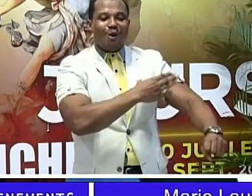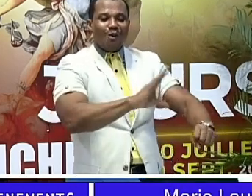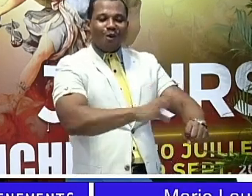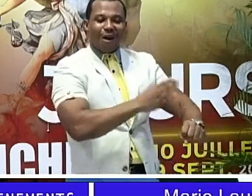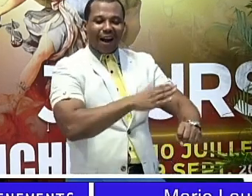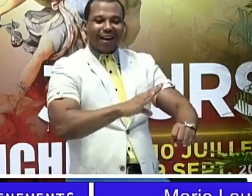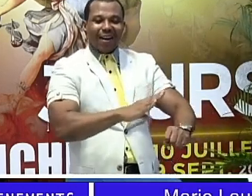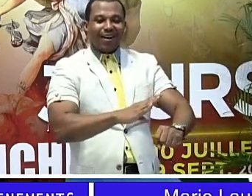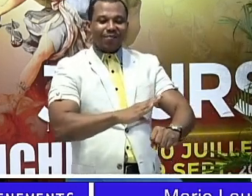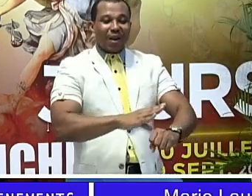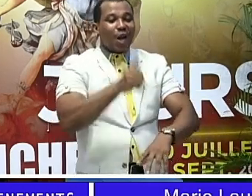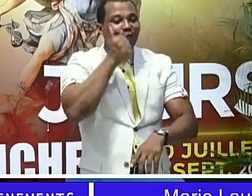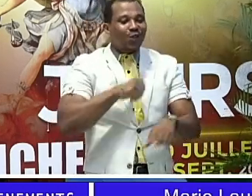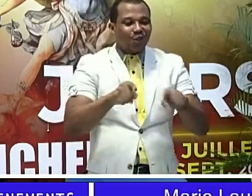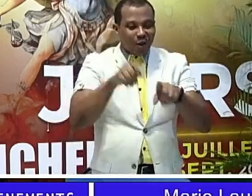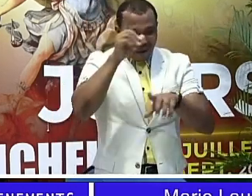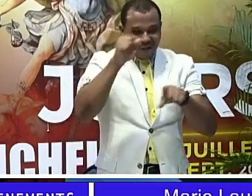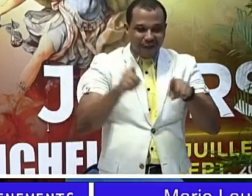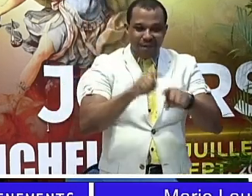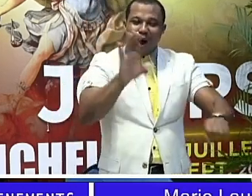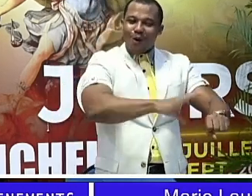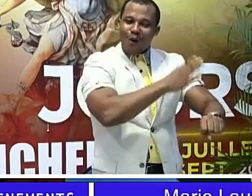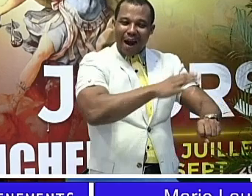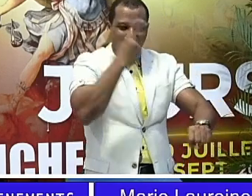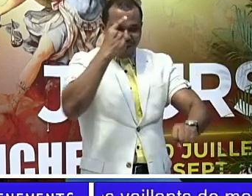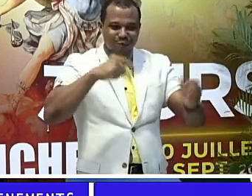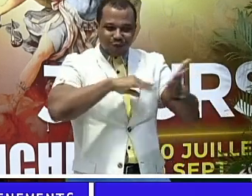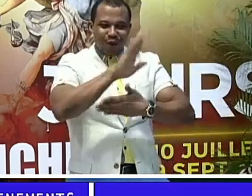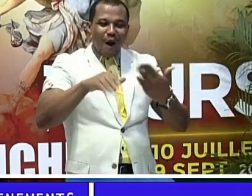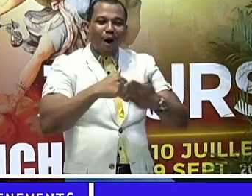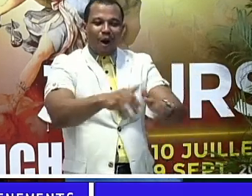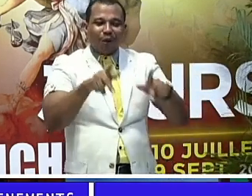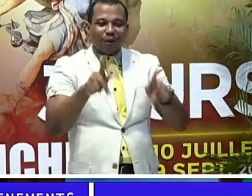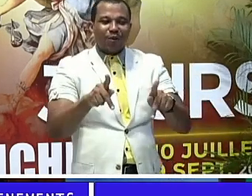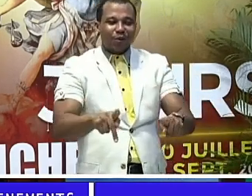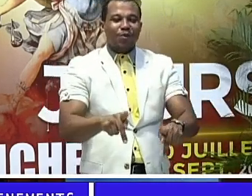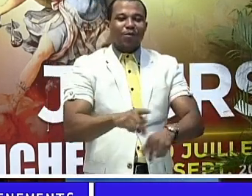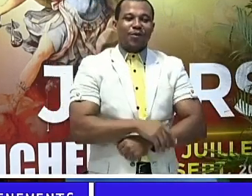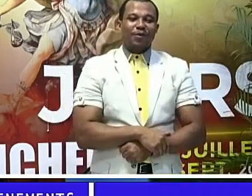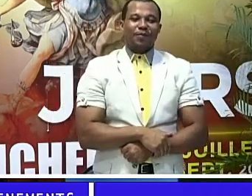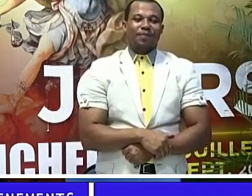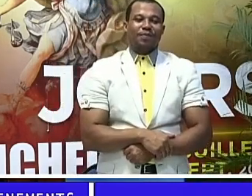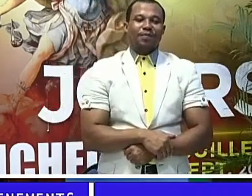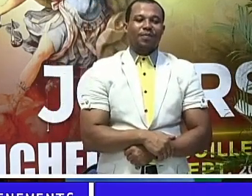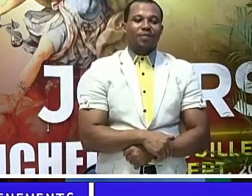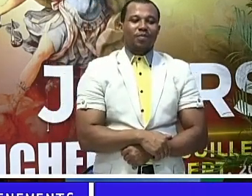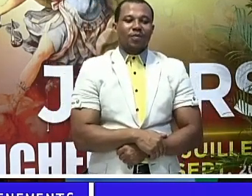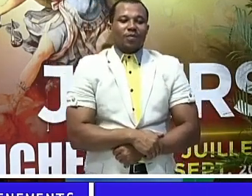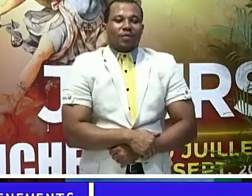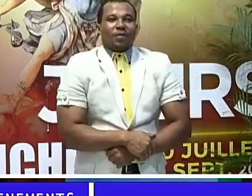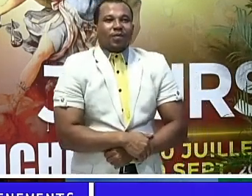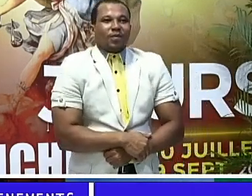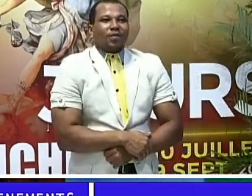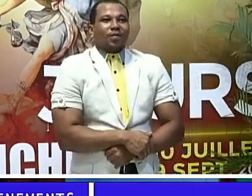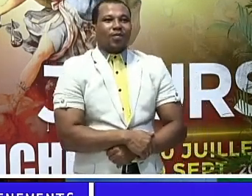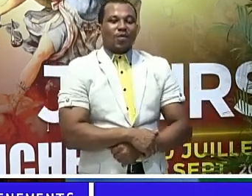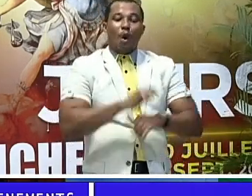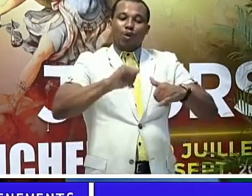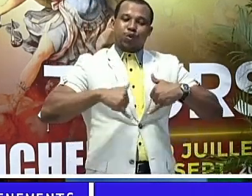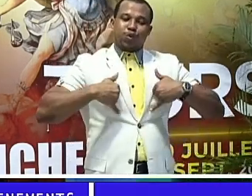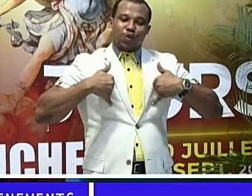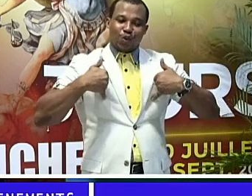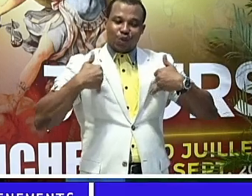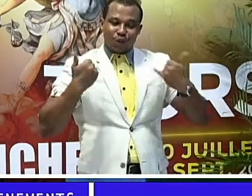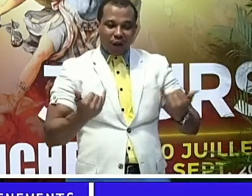Maxime, et quoi là, là, là pour nous toutes, vous pouvez essayer de voir, nous, de pouvoir qu'à jouer, un grand monde, un jeune monde, comment continue